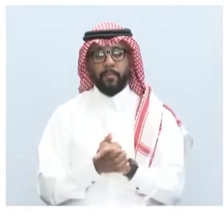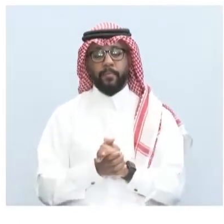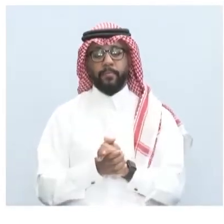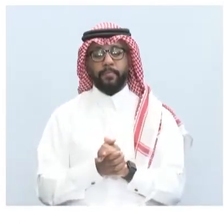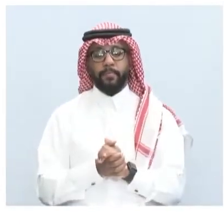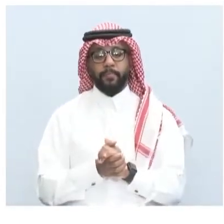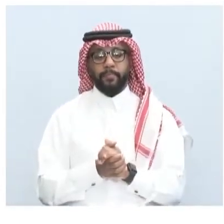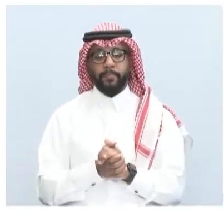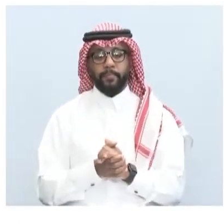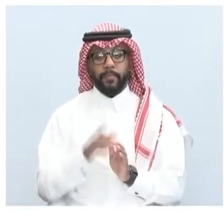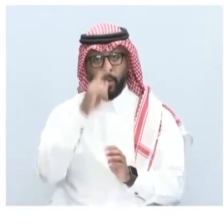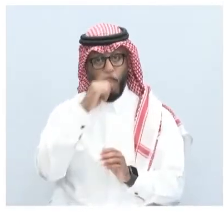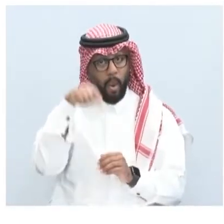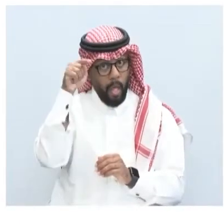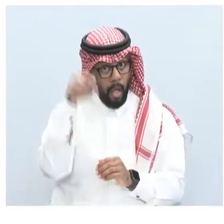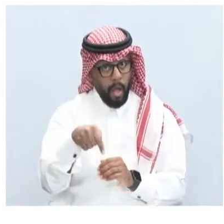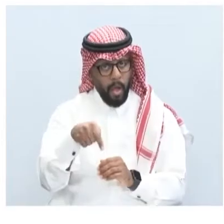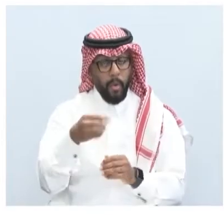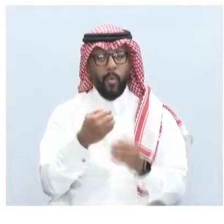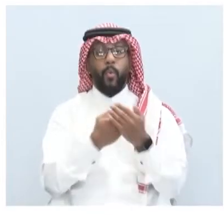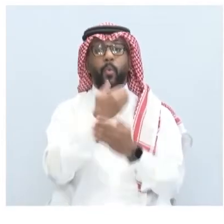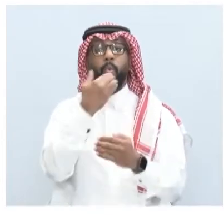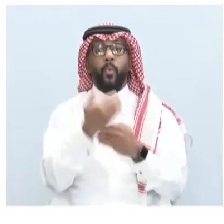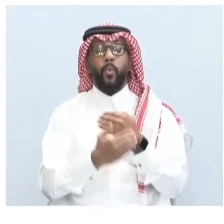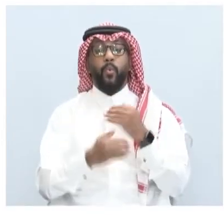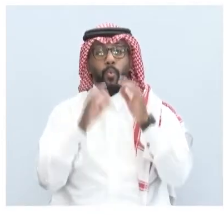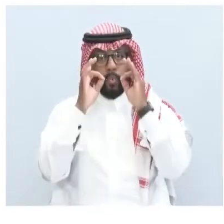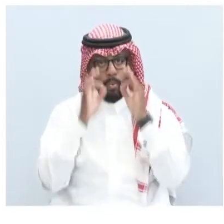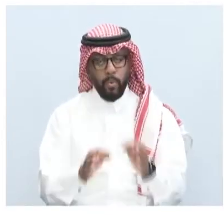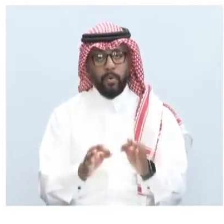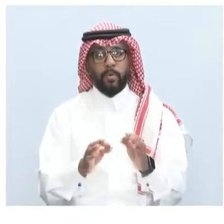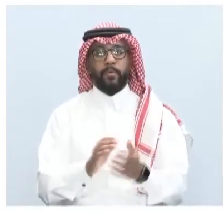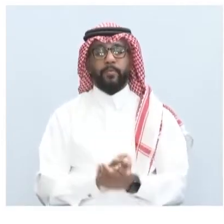ولابد ان يكون المسح في الوضوء دون الغسل